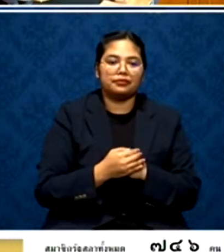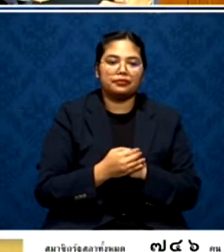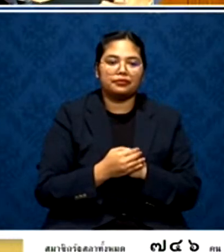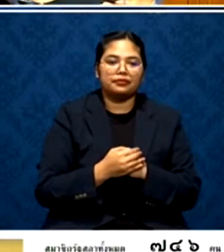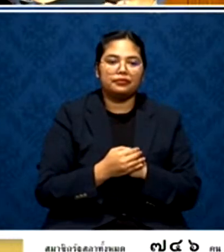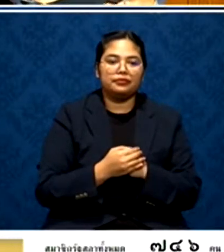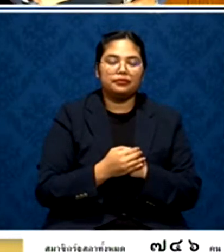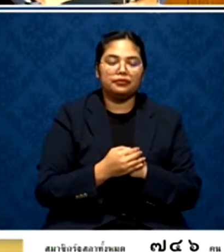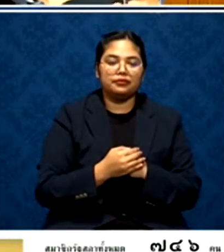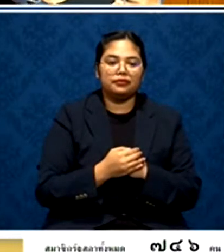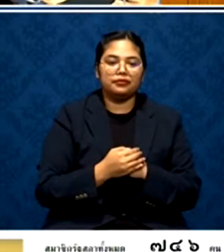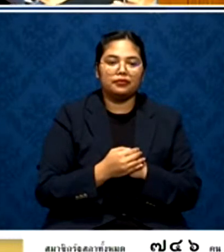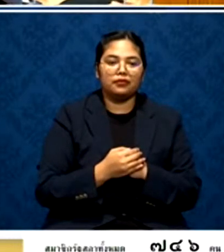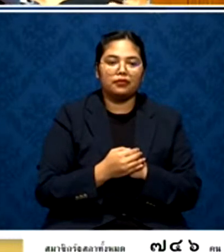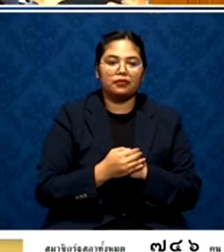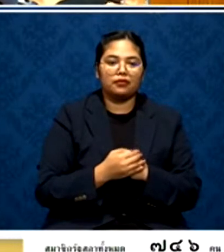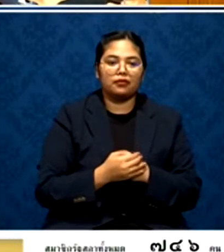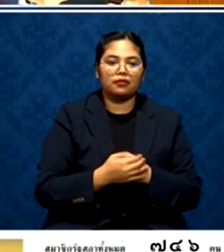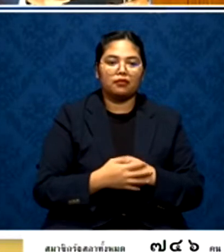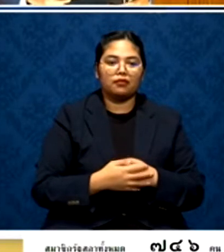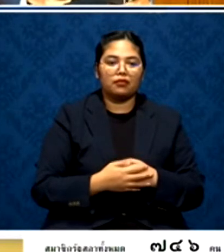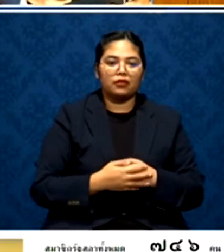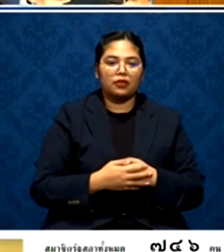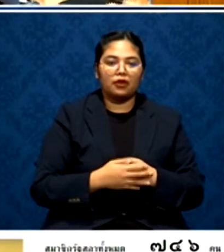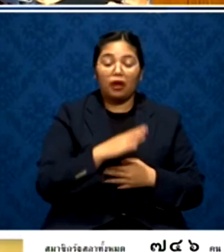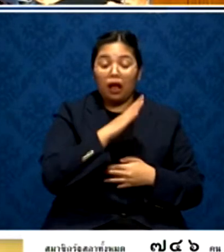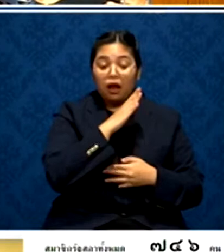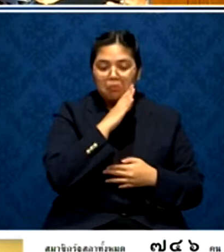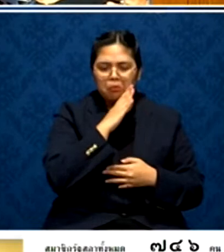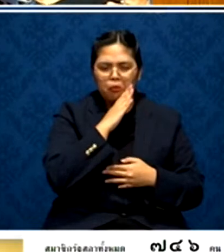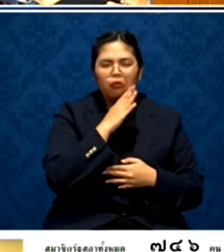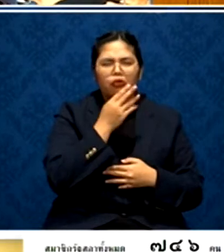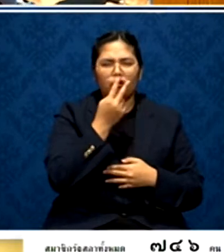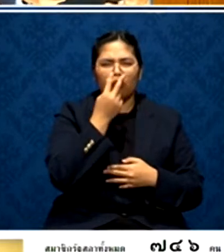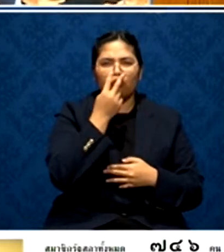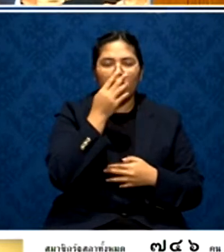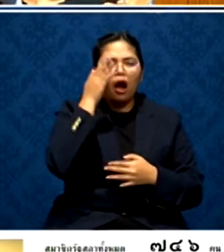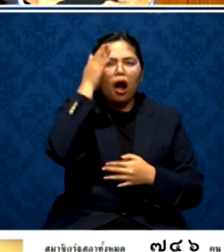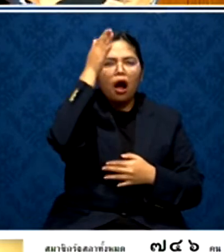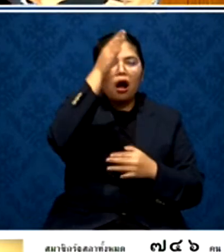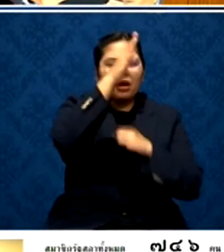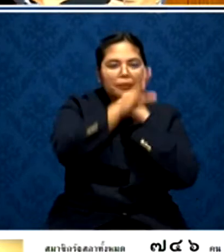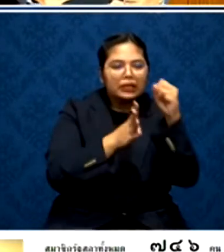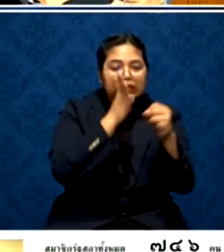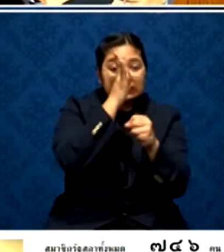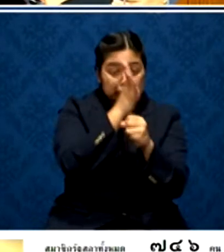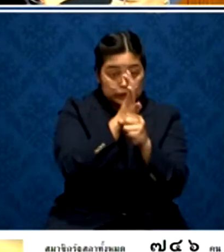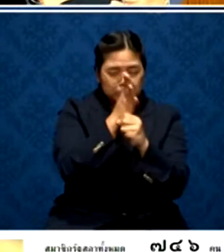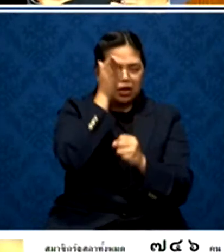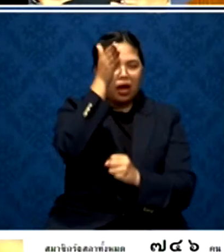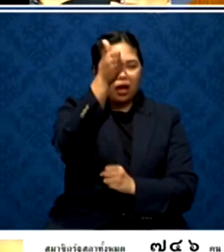ท่านประธานรัฐสภาที่เคารพหากมองอนาคต4ปีข้างหน้า